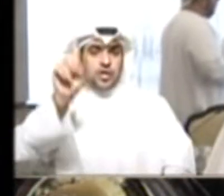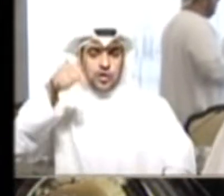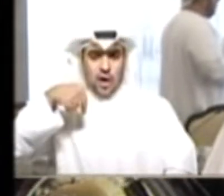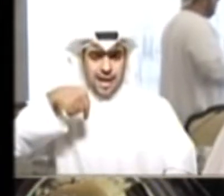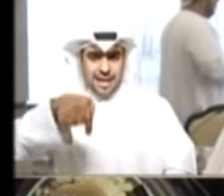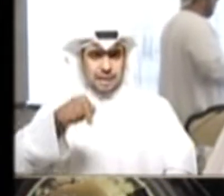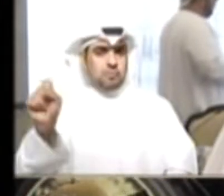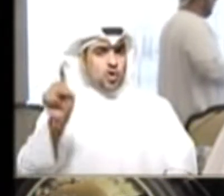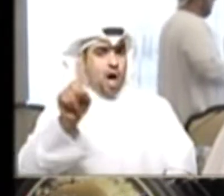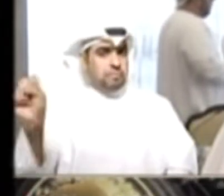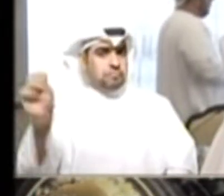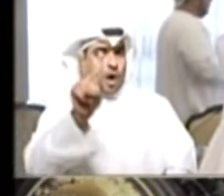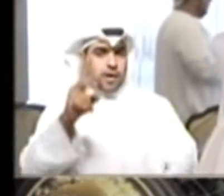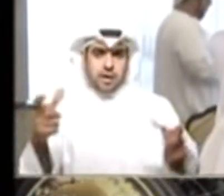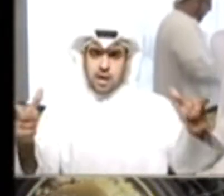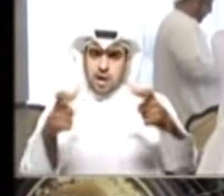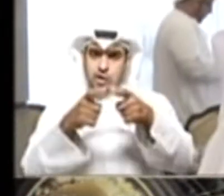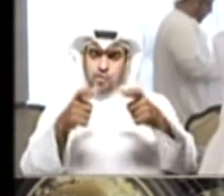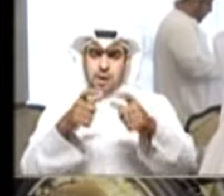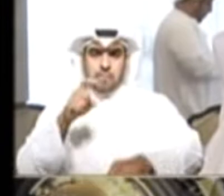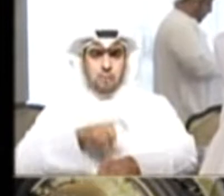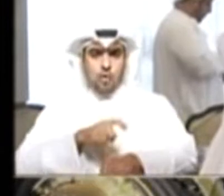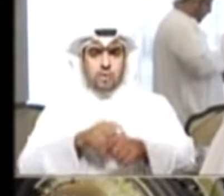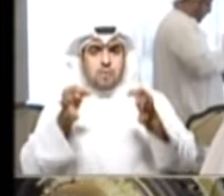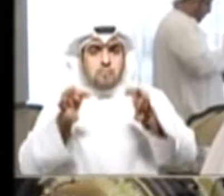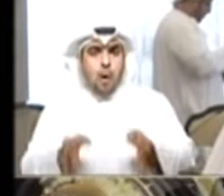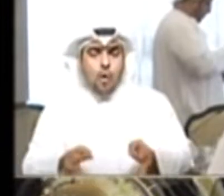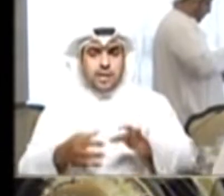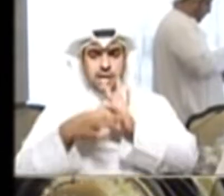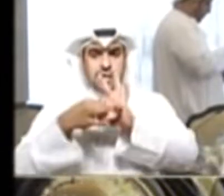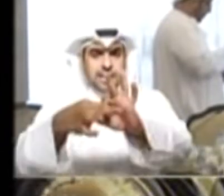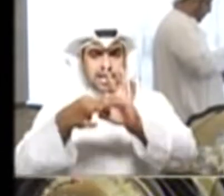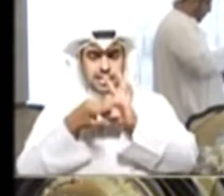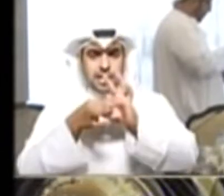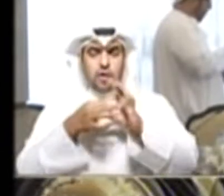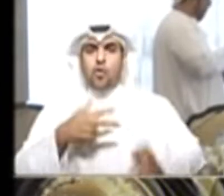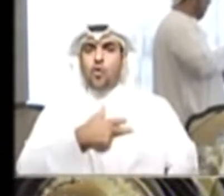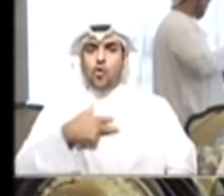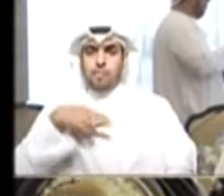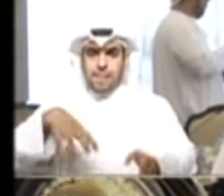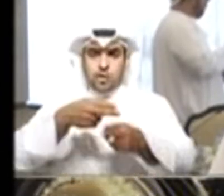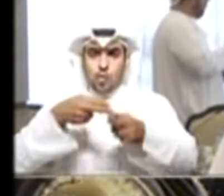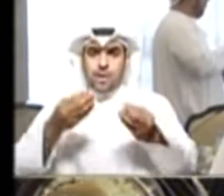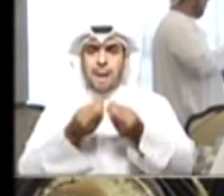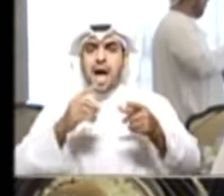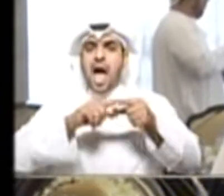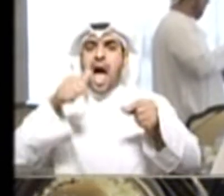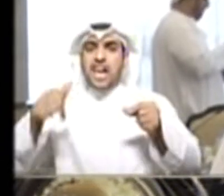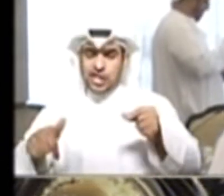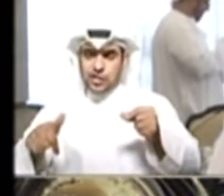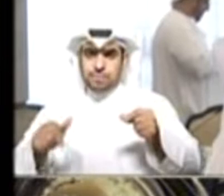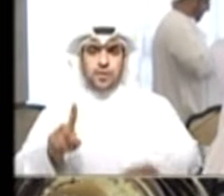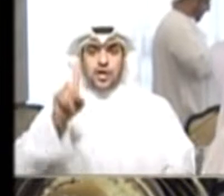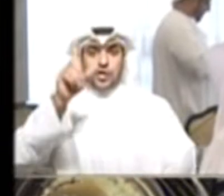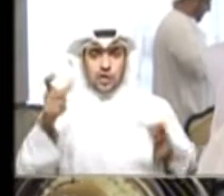سيتم تحديد الموعد لاحقا بالتنسيق بين الطرفين. هذه الأيام ستكون